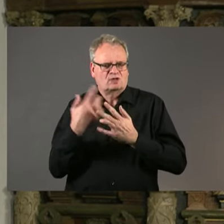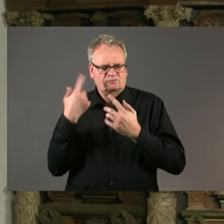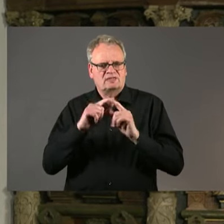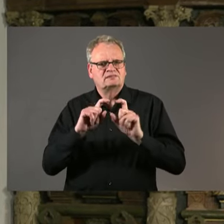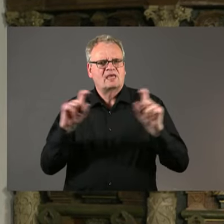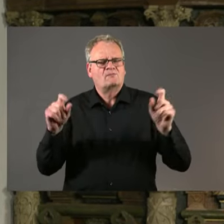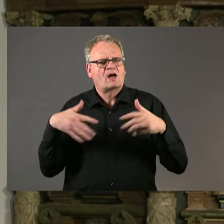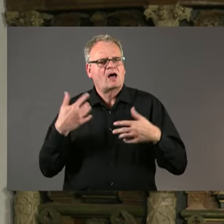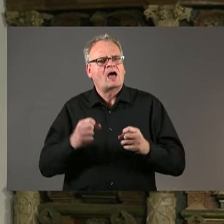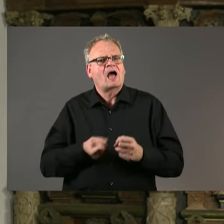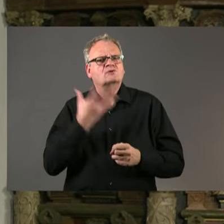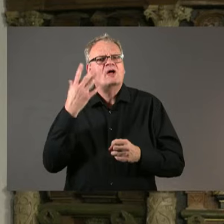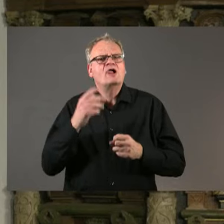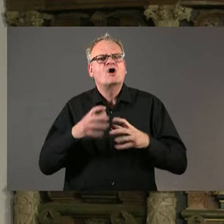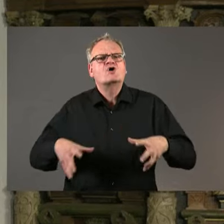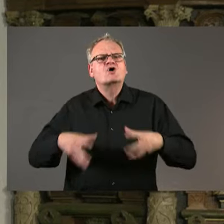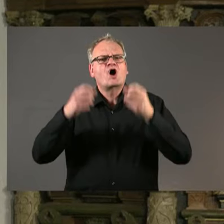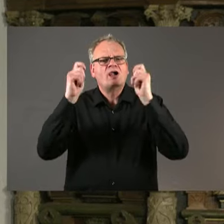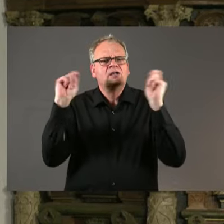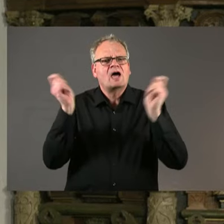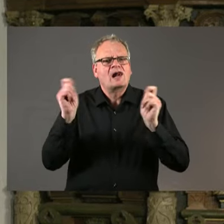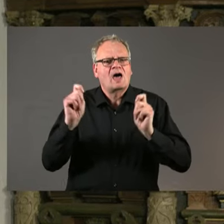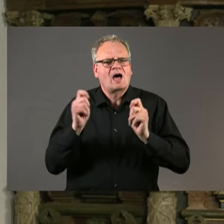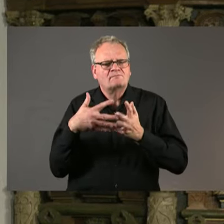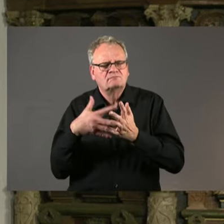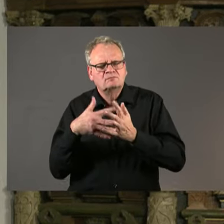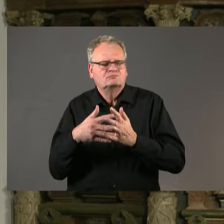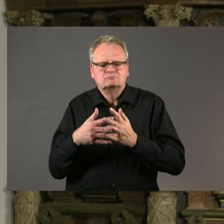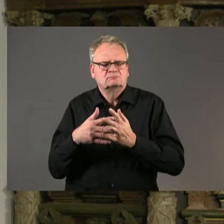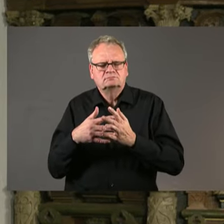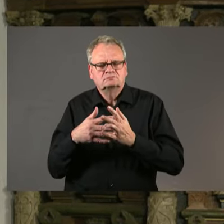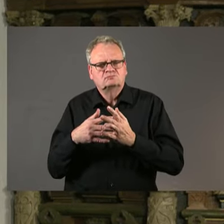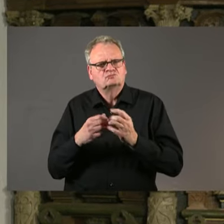werden. Schenke du Frieden.